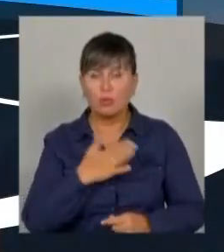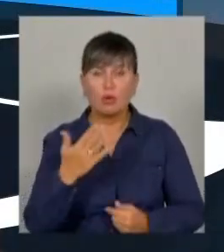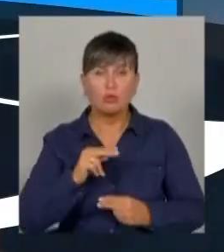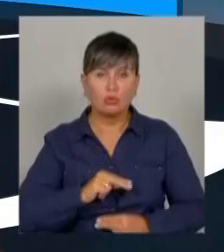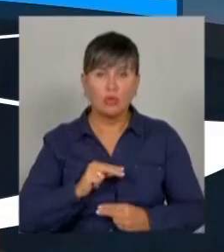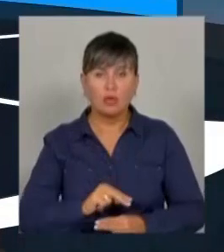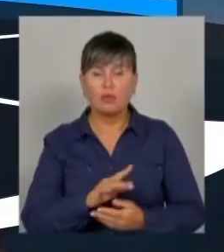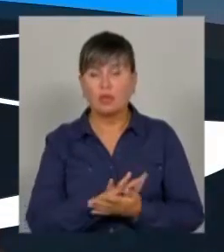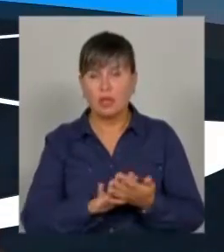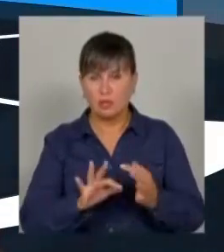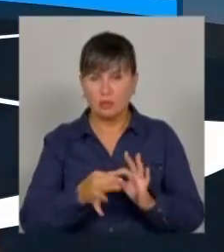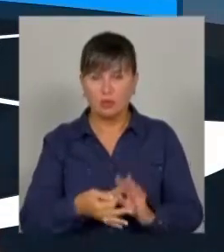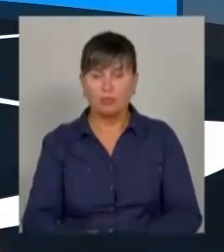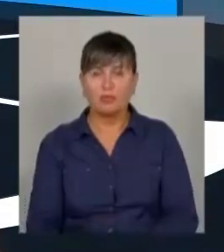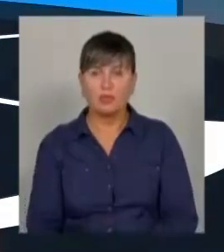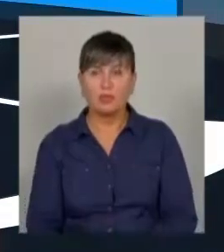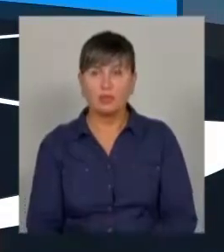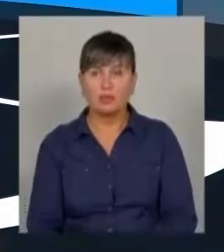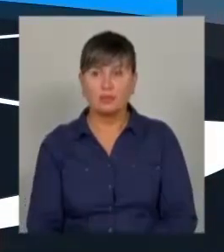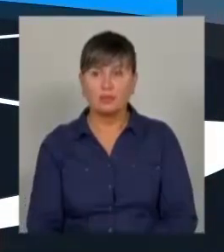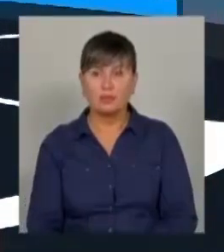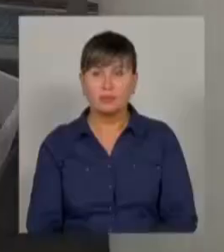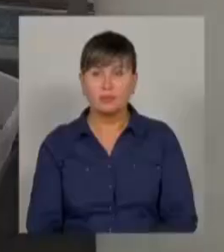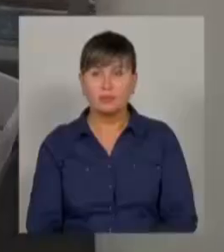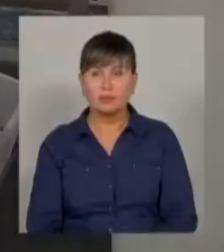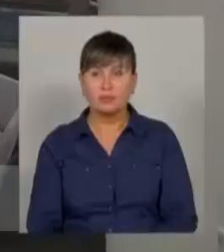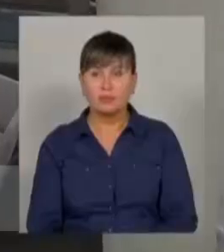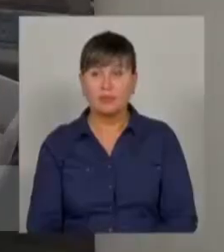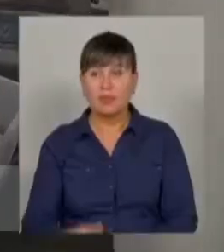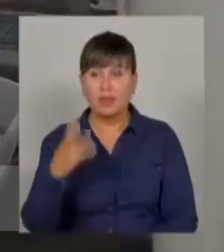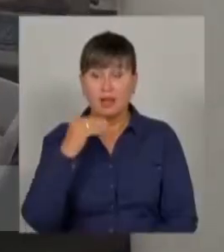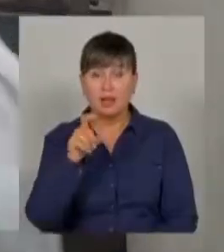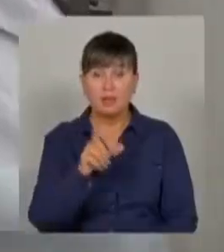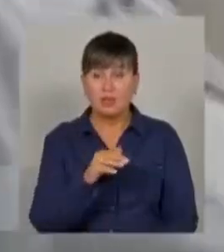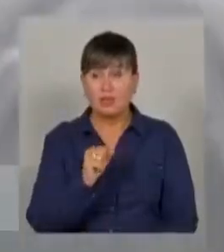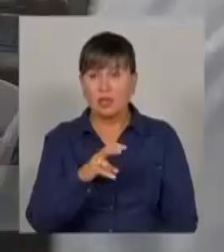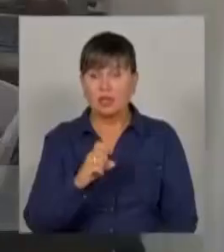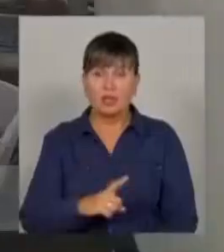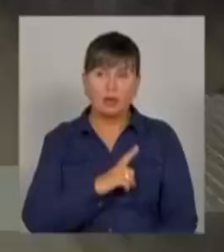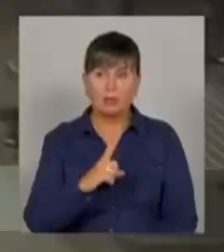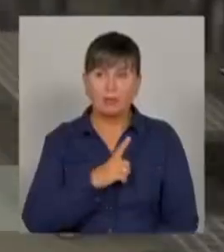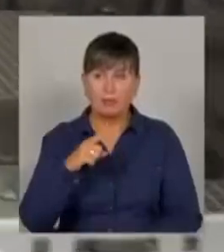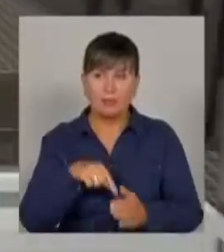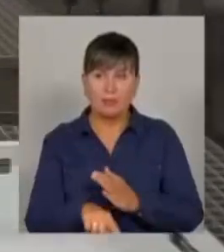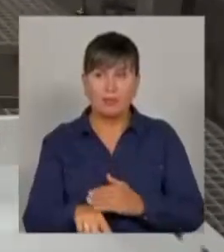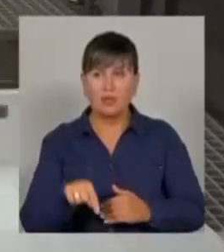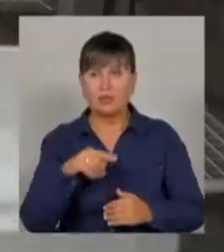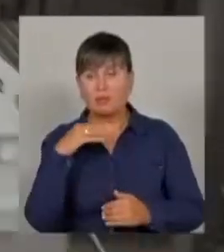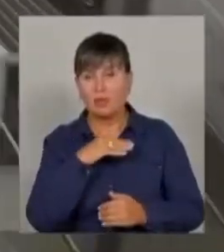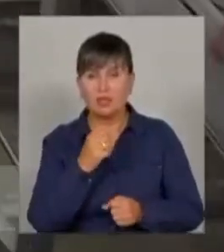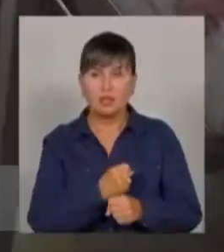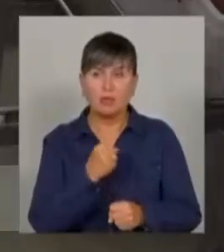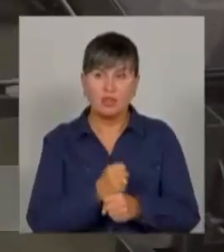ее трудовых буднях материал амины усеновой Алматинка жанаба ирева Мастер обвалки и жиловки